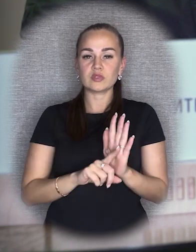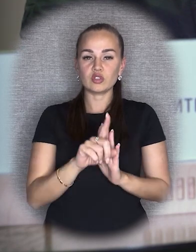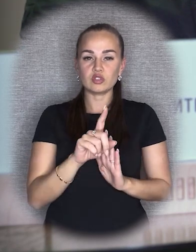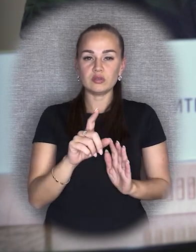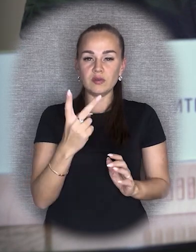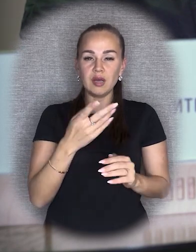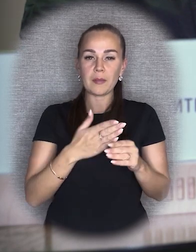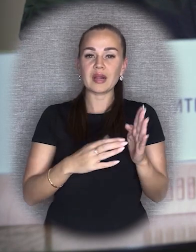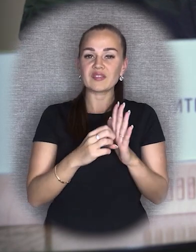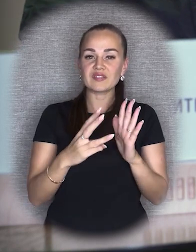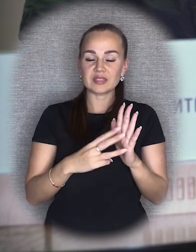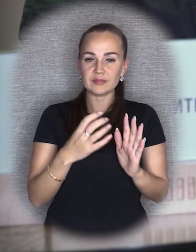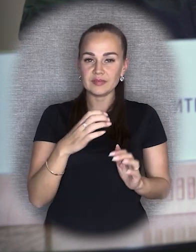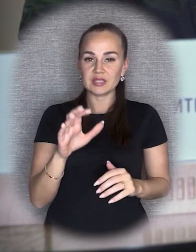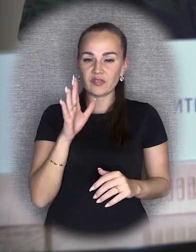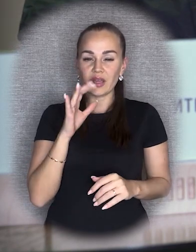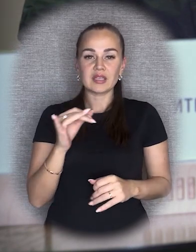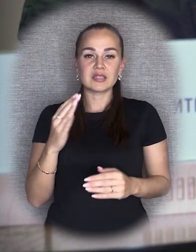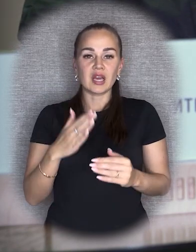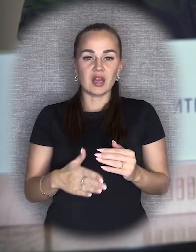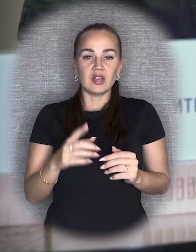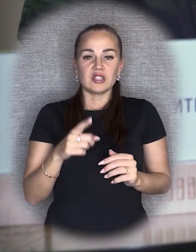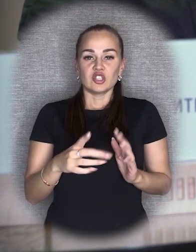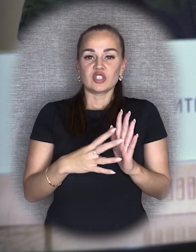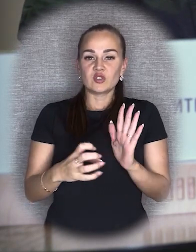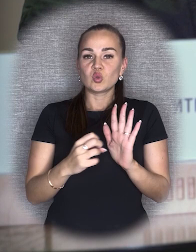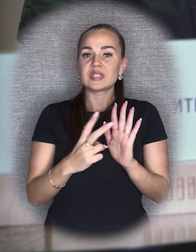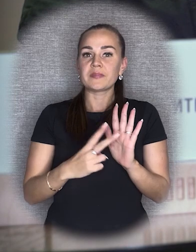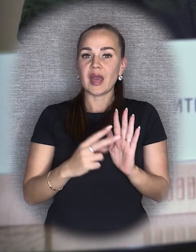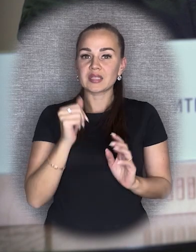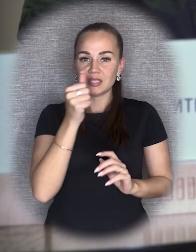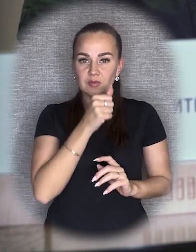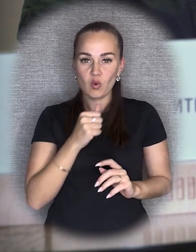второй половины XVIII века и заканчивали 1917 годом.